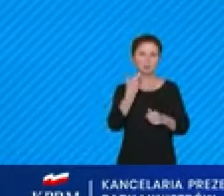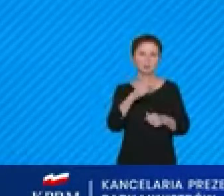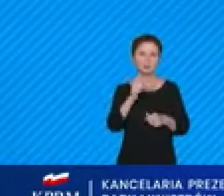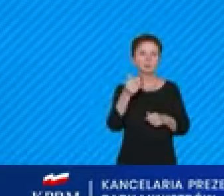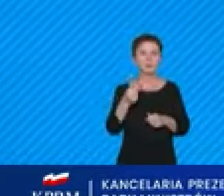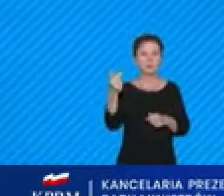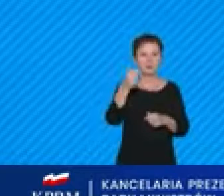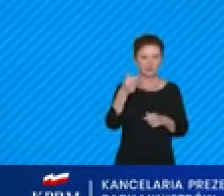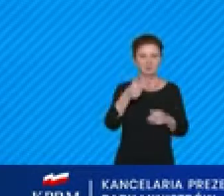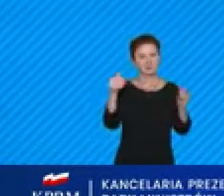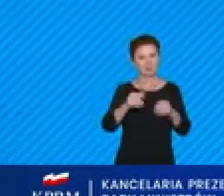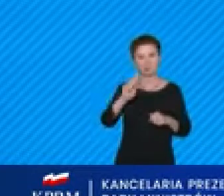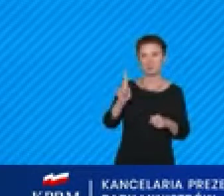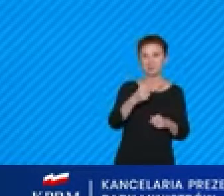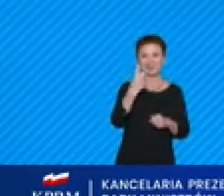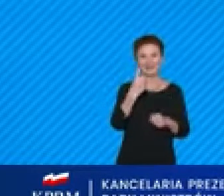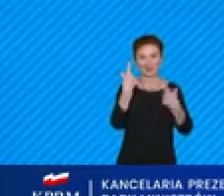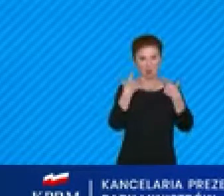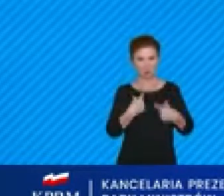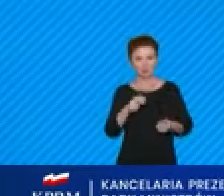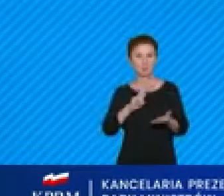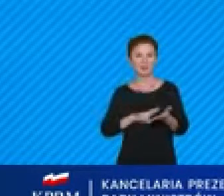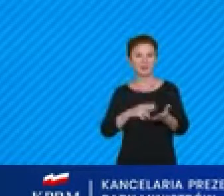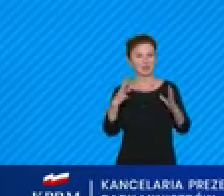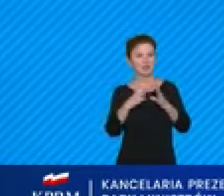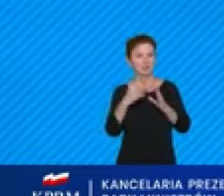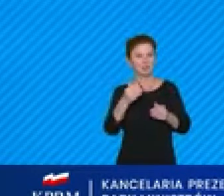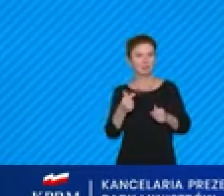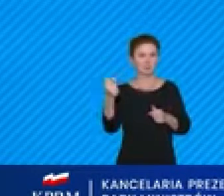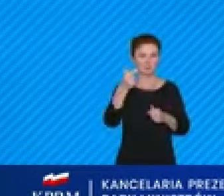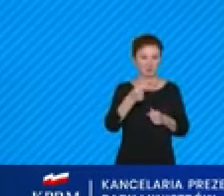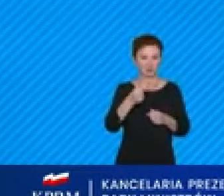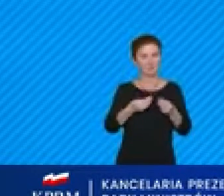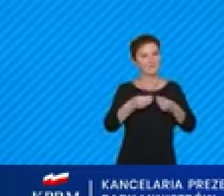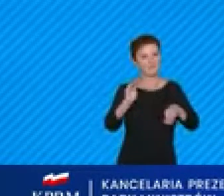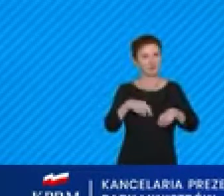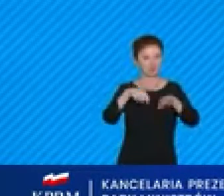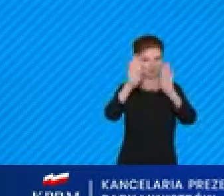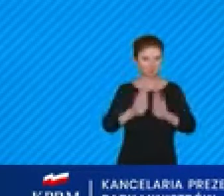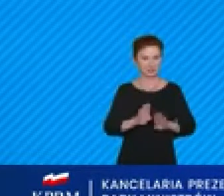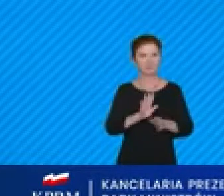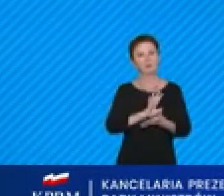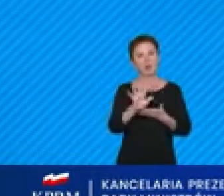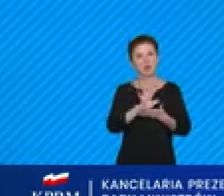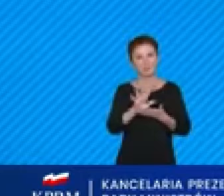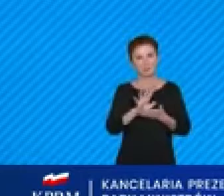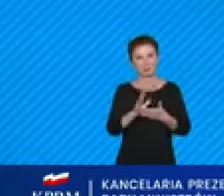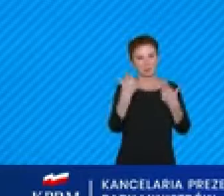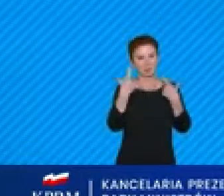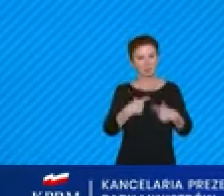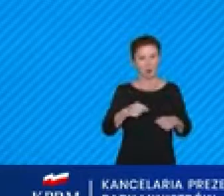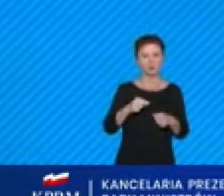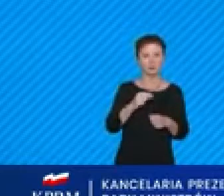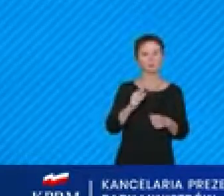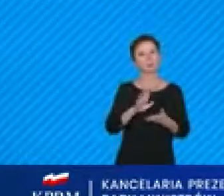mogła przebywać jedna osoba na 10 metrów kwadratowych, a w większych pozostaje to 15 osób na